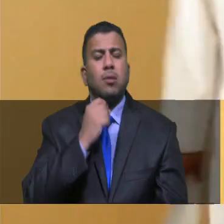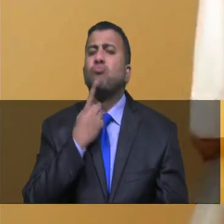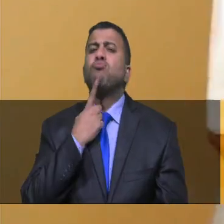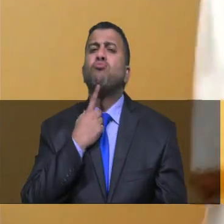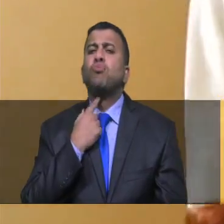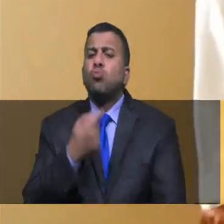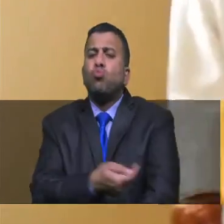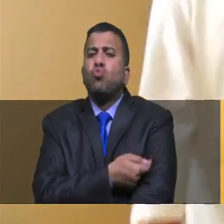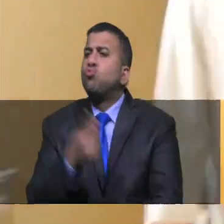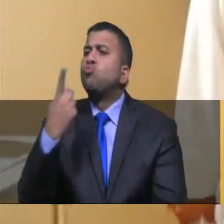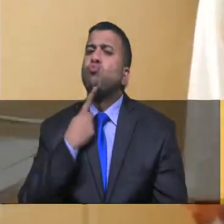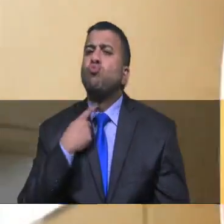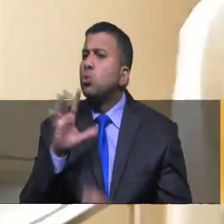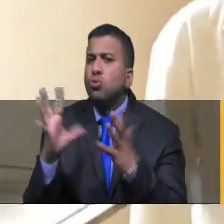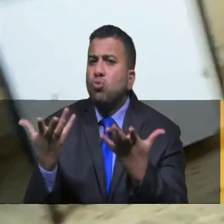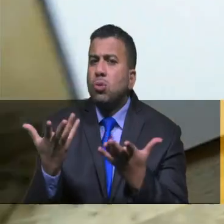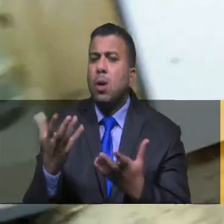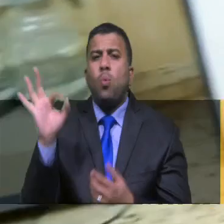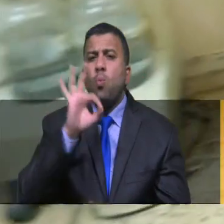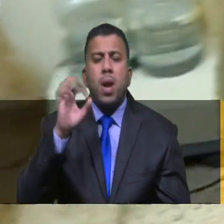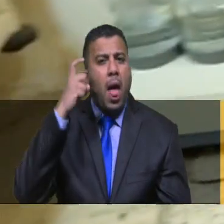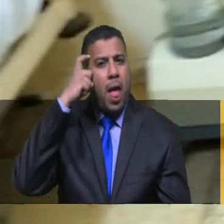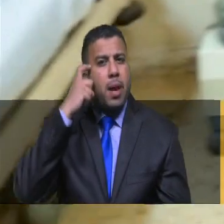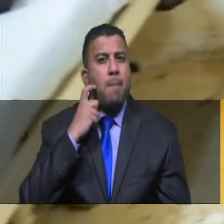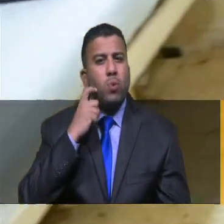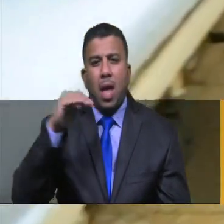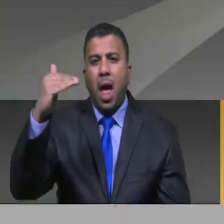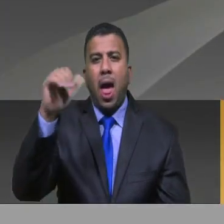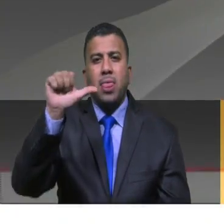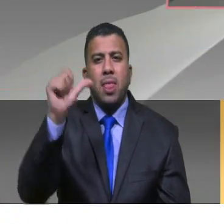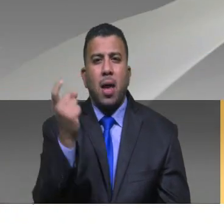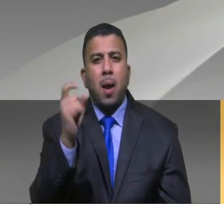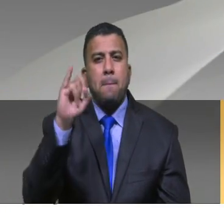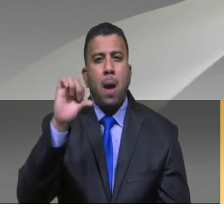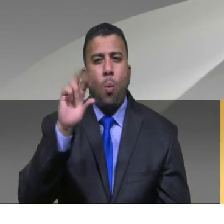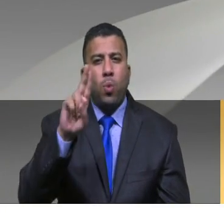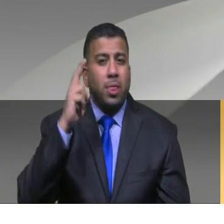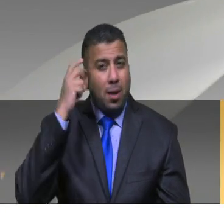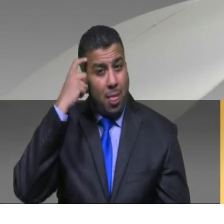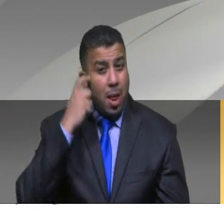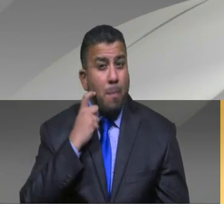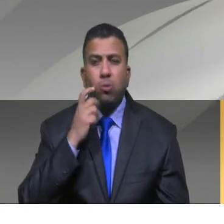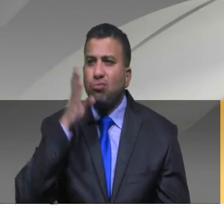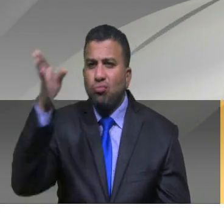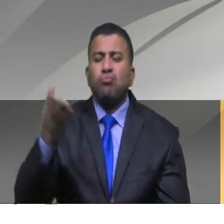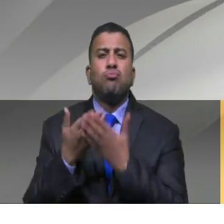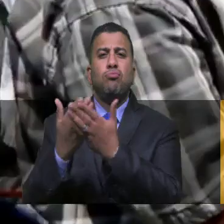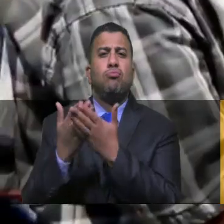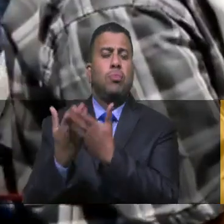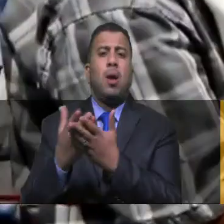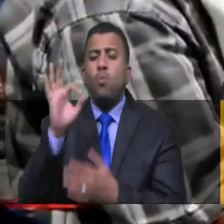احتياجات المستشفيات الحكومية بحضرموت، بالإضافة لدعم وتأهيل 20 مستشفى في مختلف مناطق